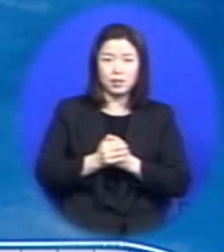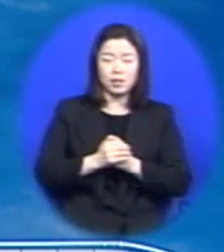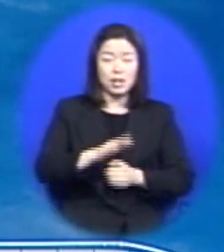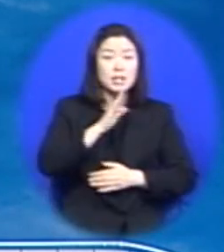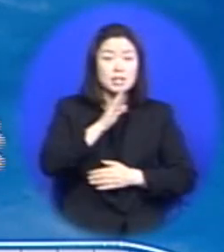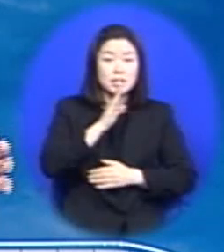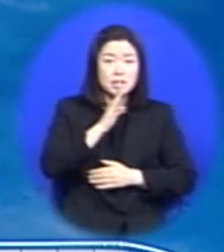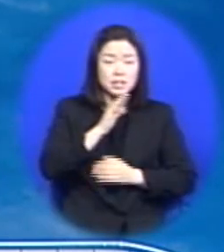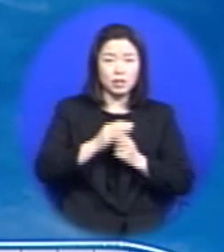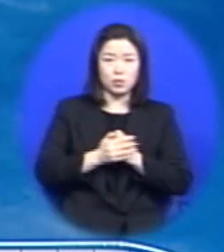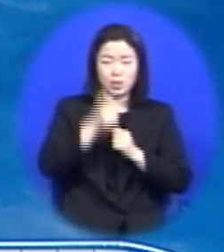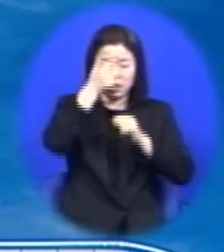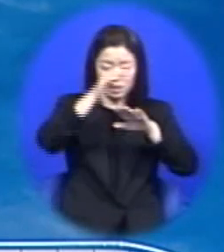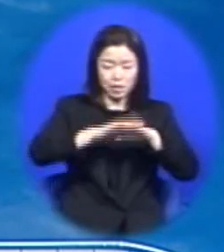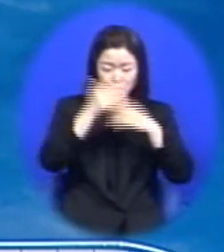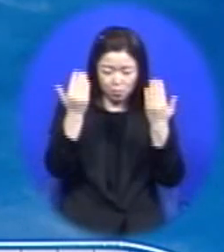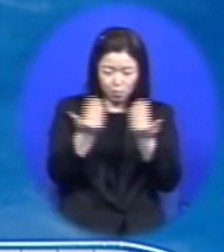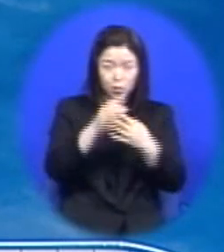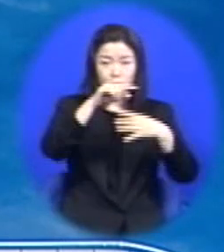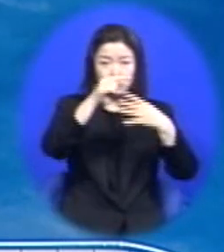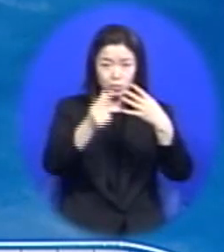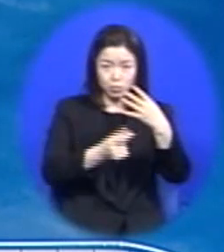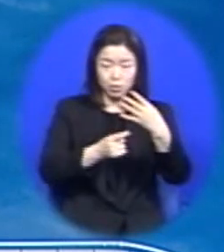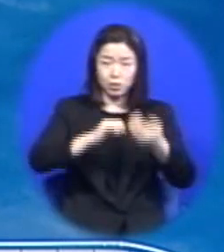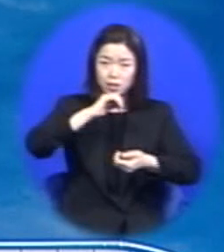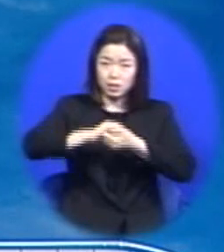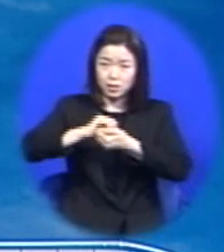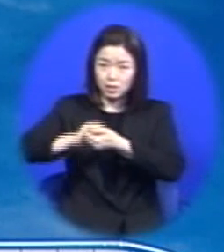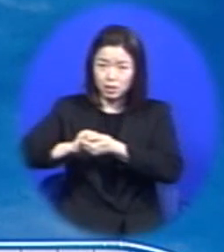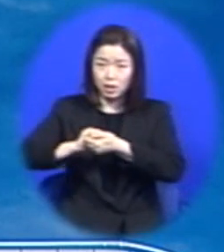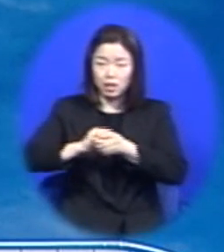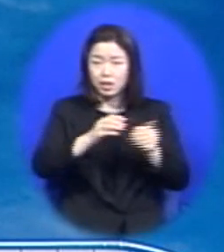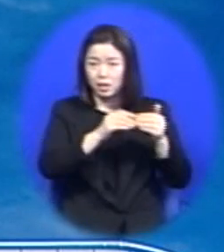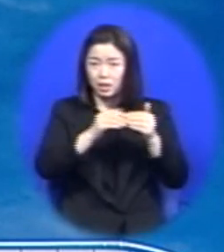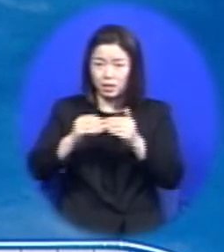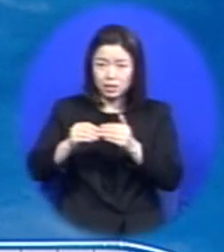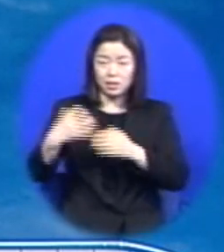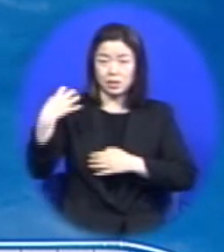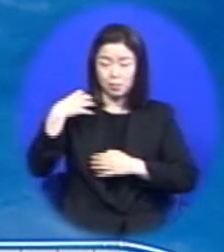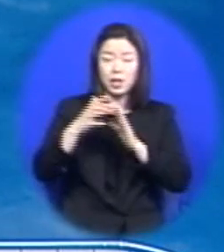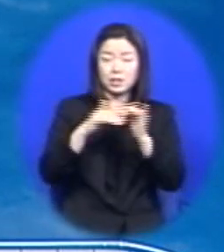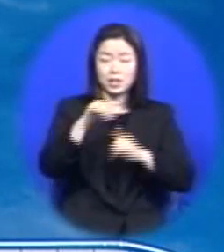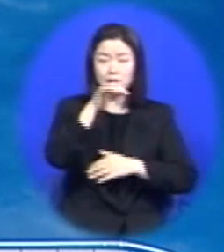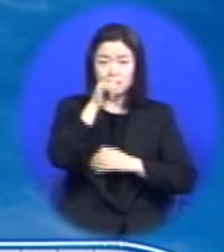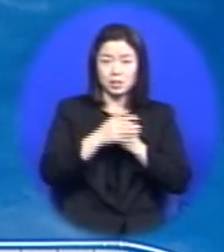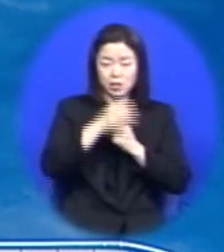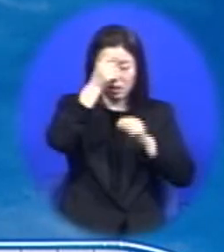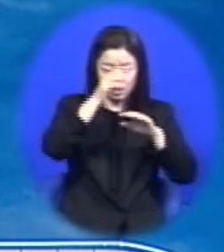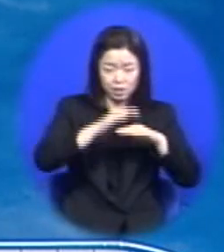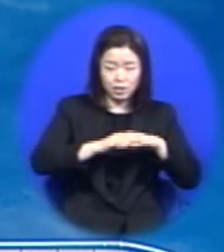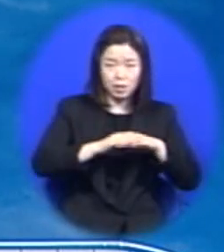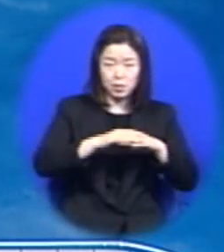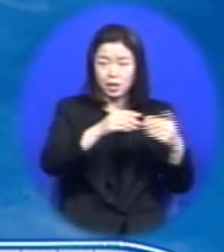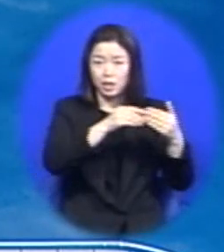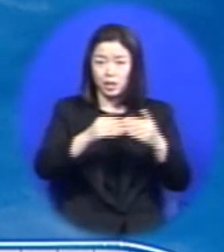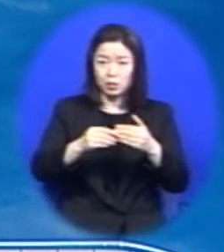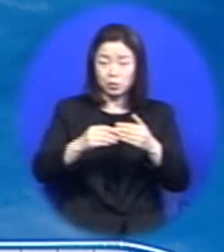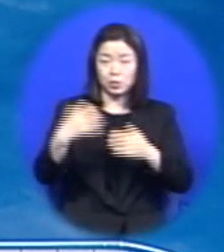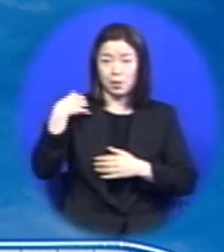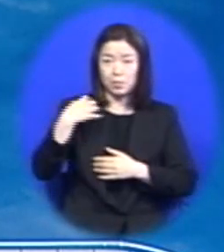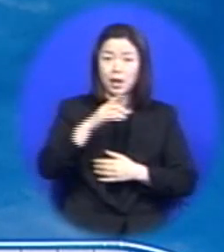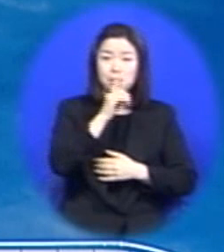실제로 예배 모든 순서는 다 정해진 예배 임사자들이 합니다. 예배 인도를 시작하는 분은 목사님이